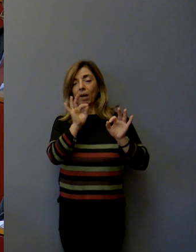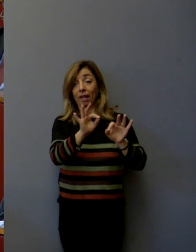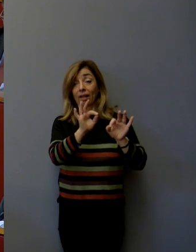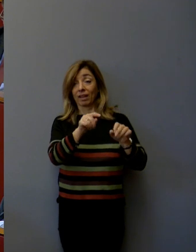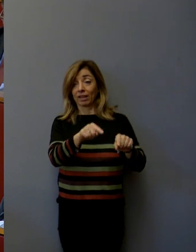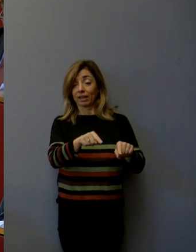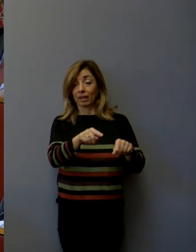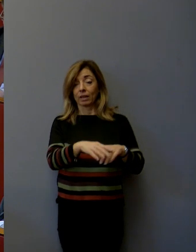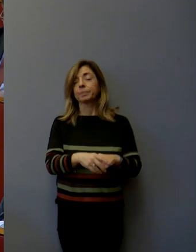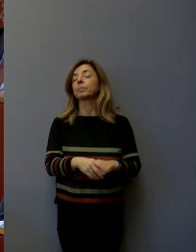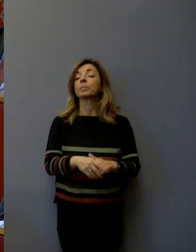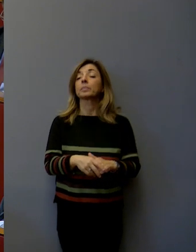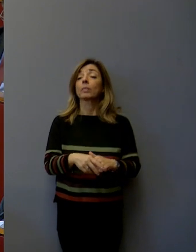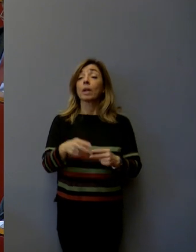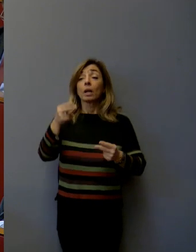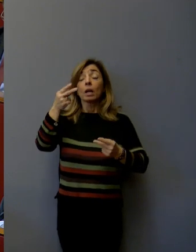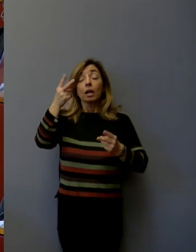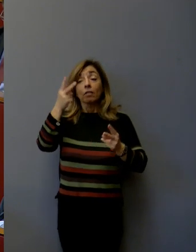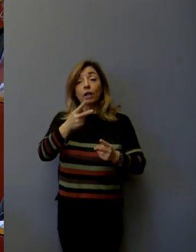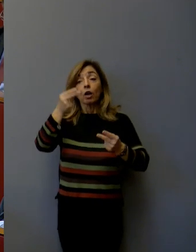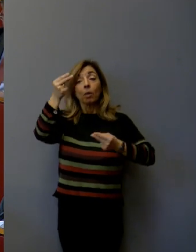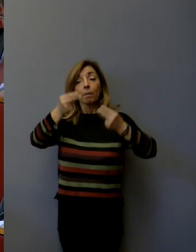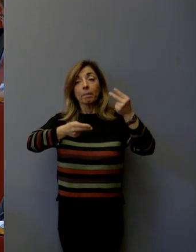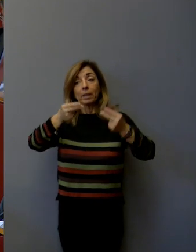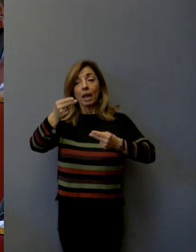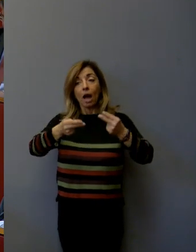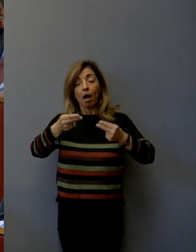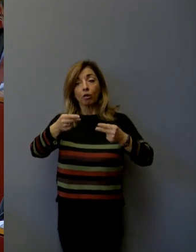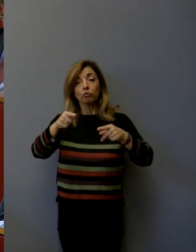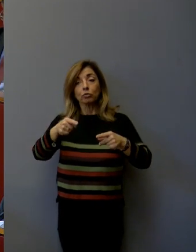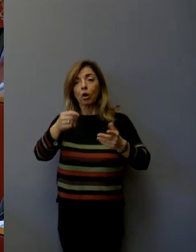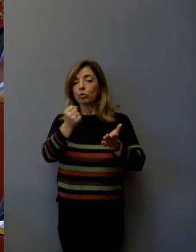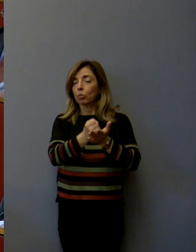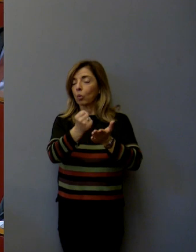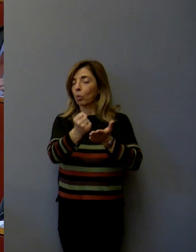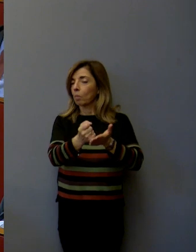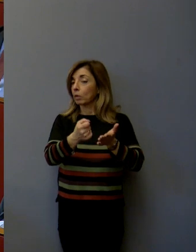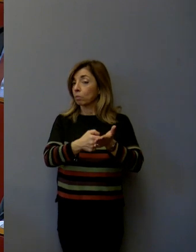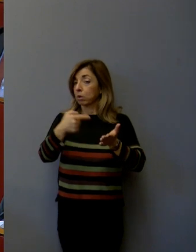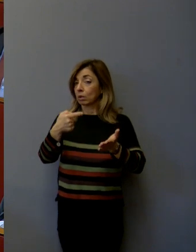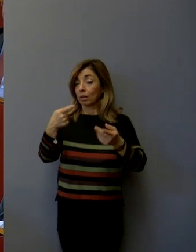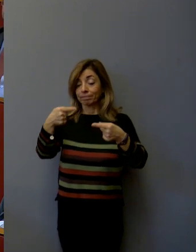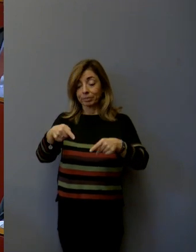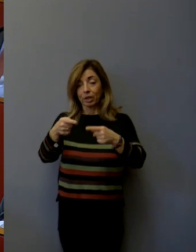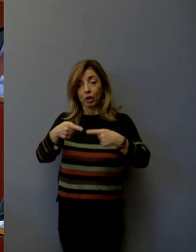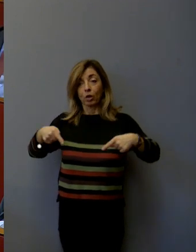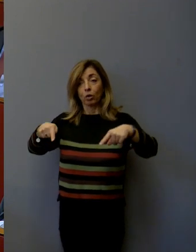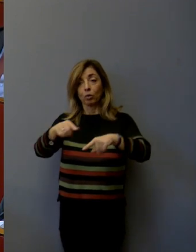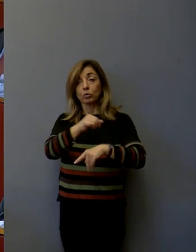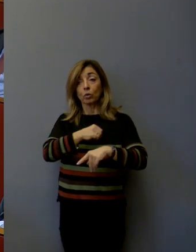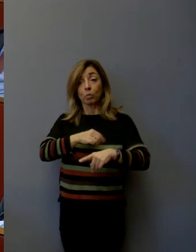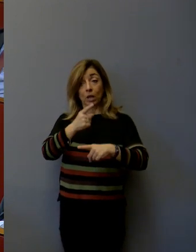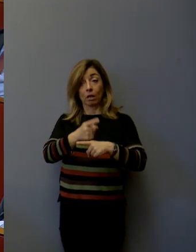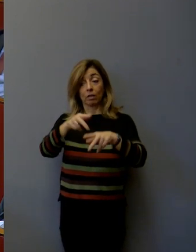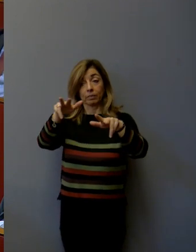bilancio è sicuramente l'atto più importante che il consiglio comunale si trova a da provare perché nel bilancio